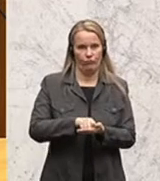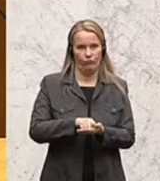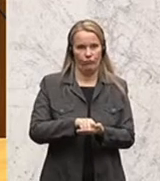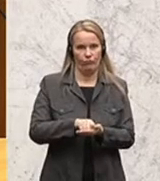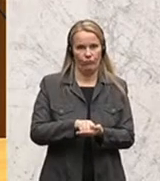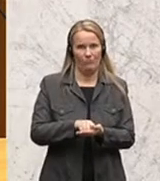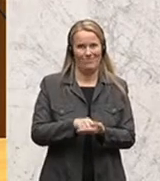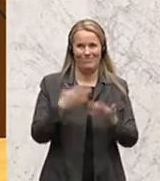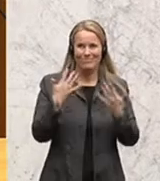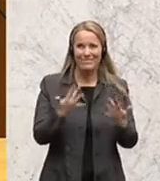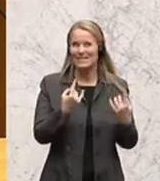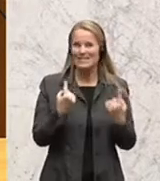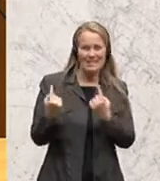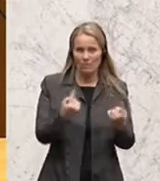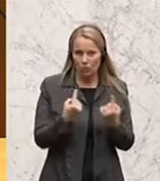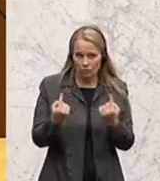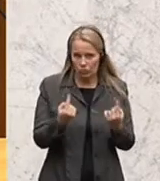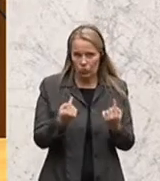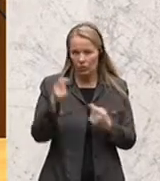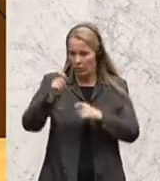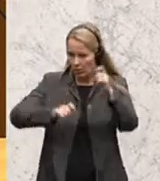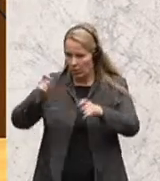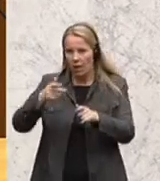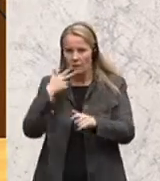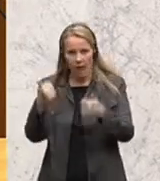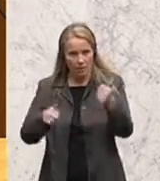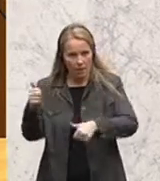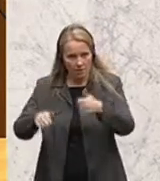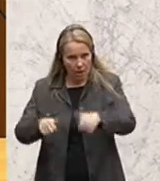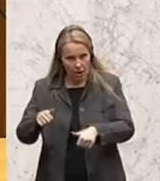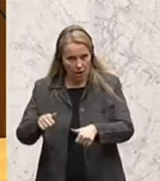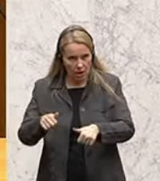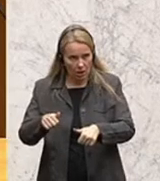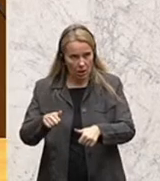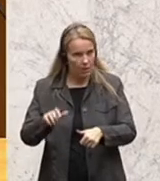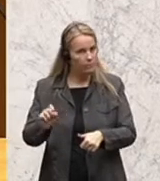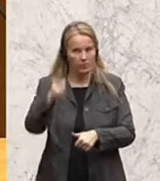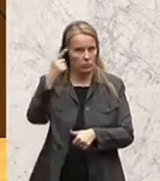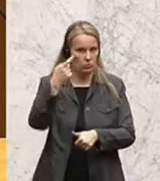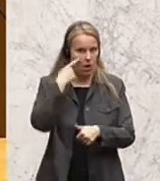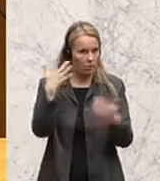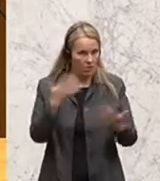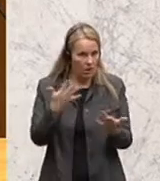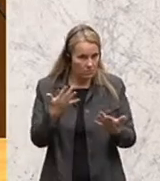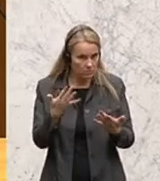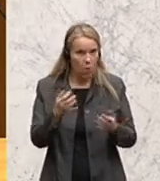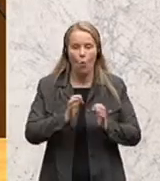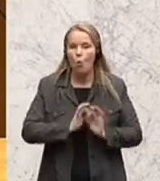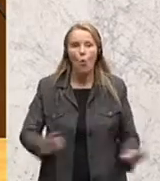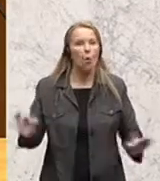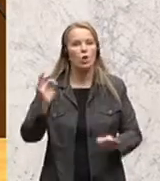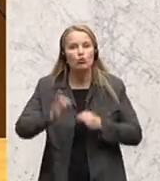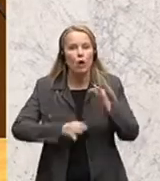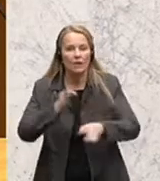mit einer Situation, in der sich die handelnden Akteure vor allem durch eines auszeichneten: